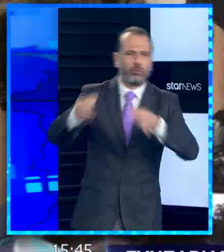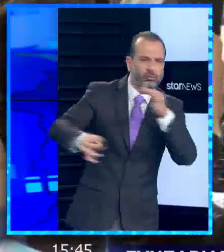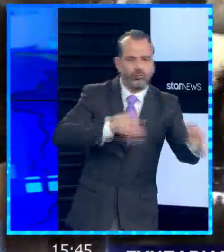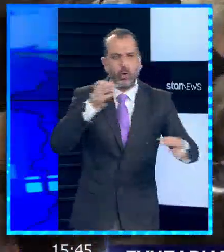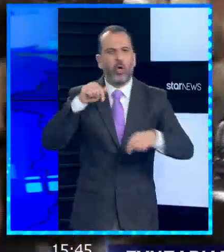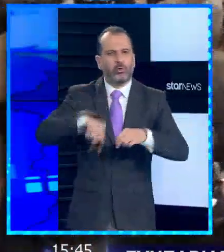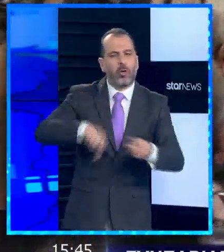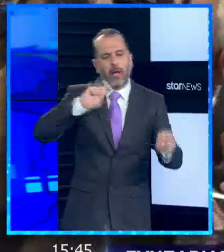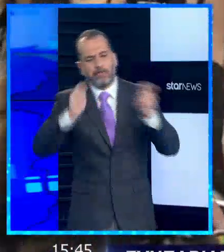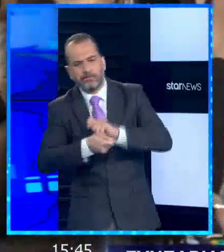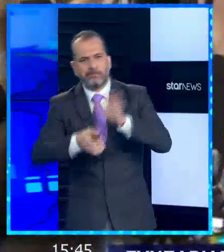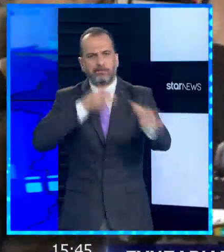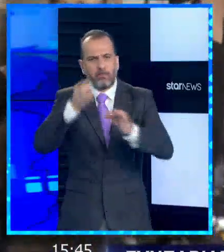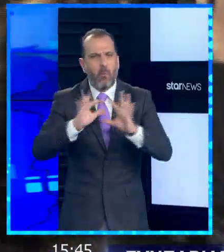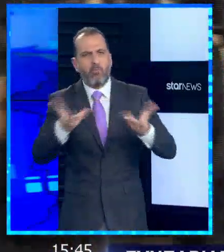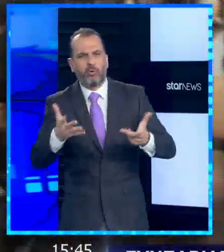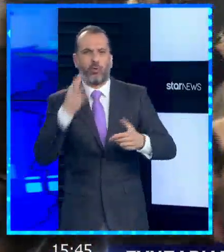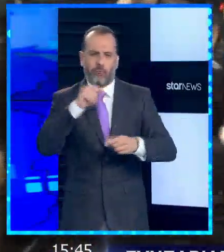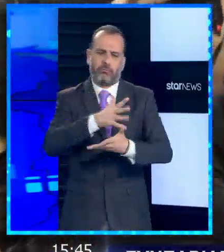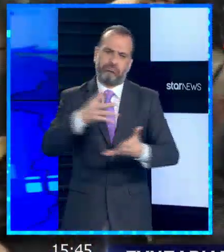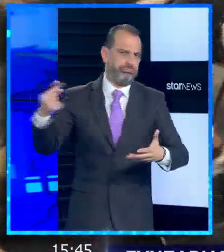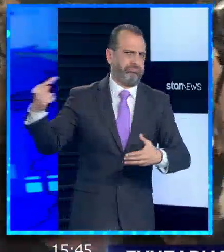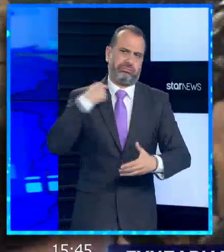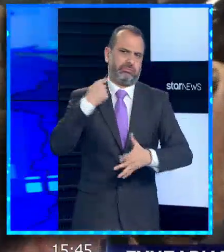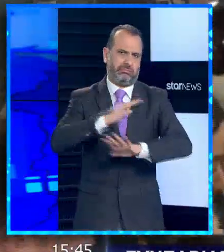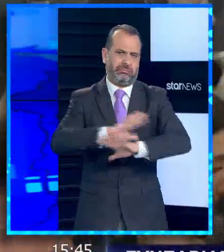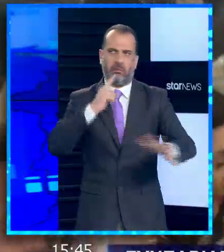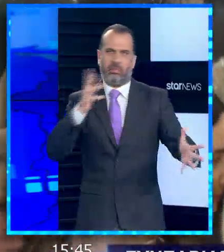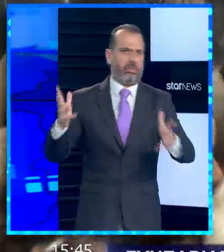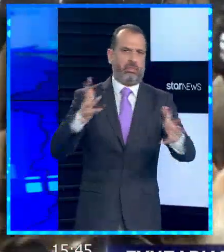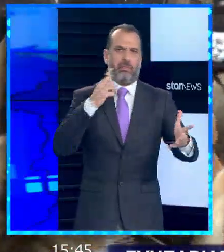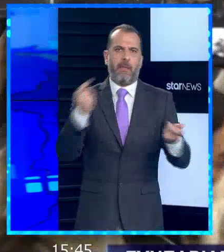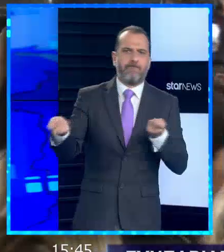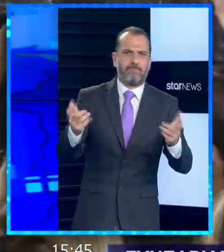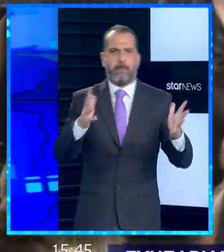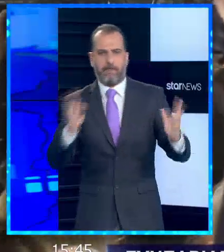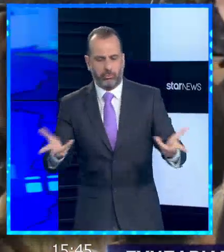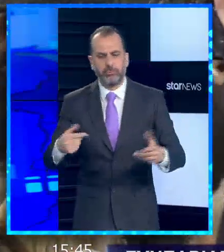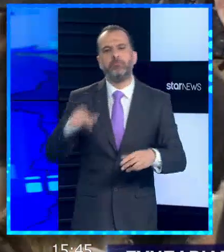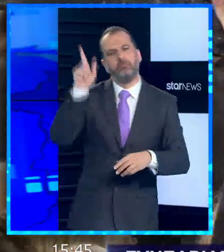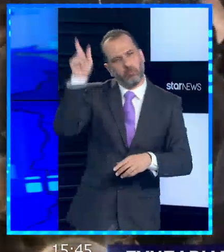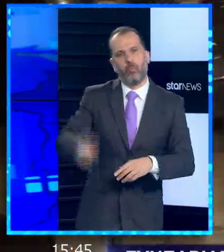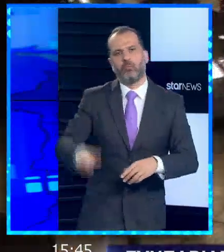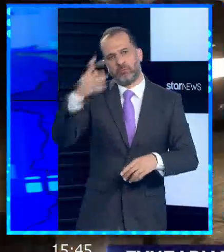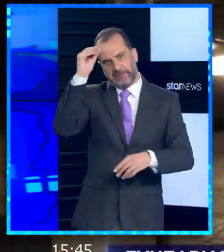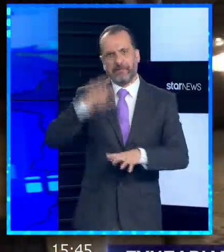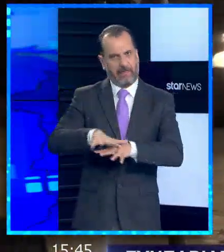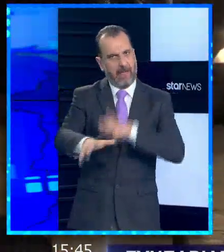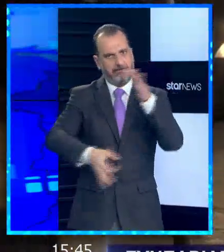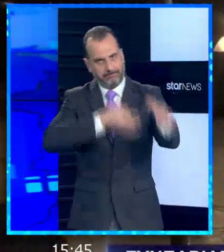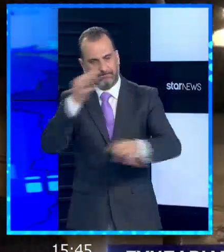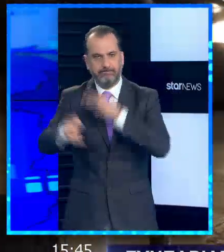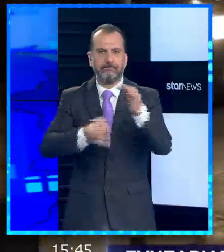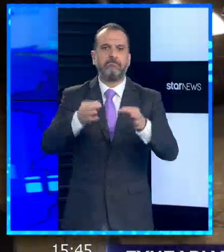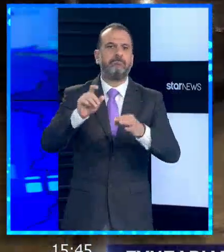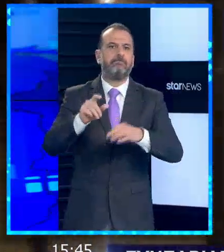προσπαθούν να διαχειριστούν αυτή την μεγάλη ήττα. Περιμένουμε και μια δήλωση του Αλέξη Τσίπρα, τώρα δεν ξέρω αν θα είναι αυτή